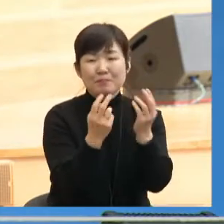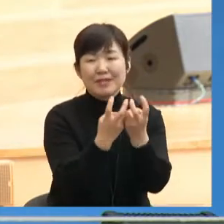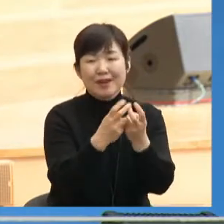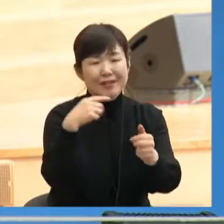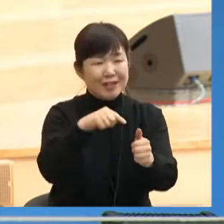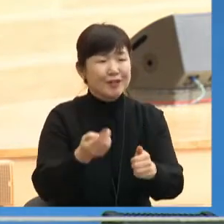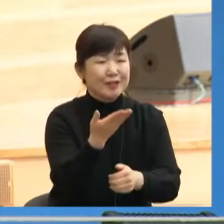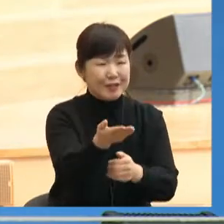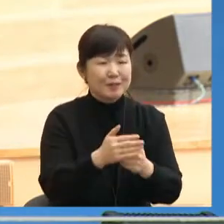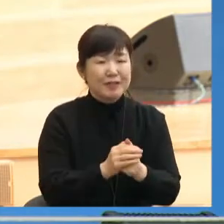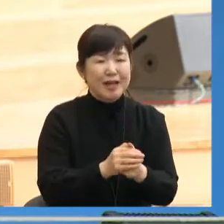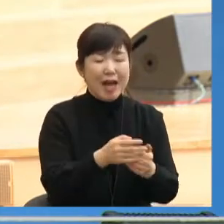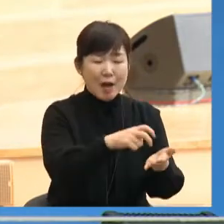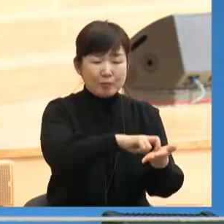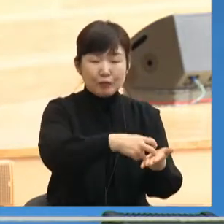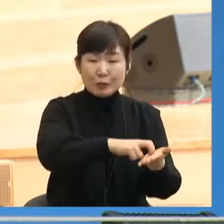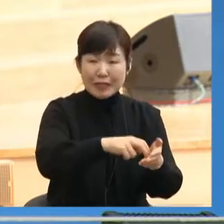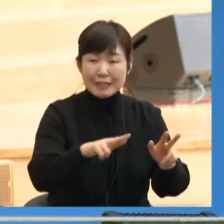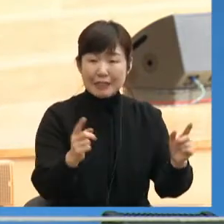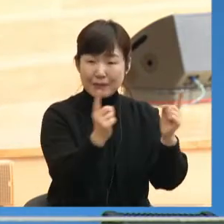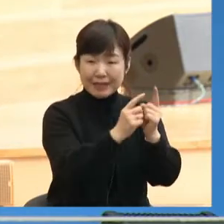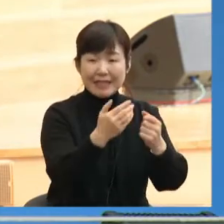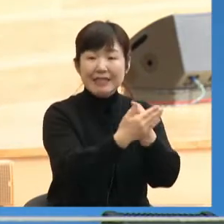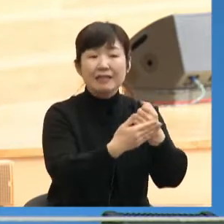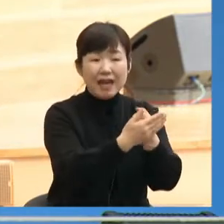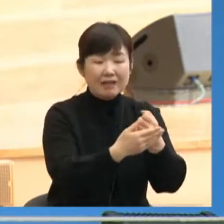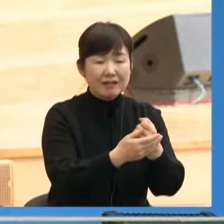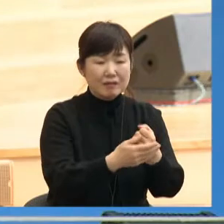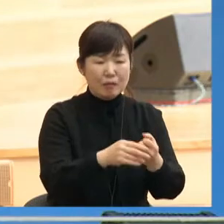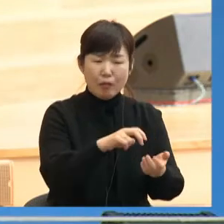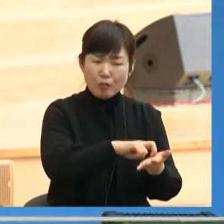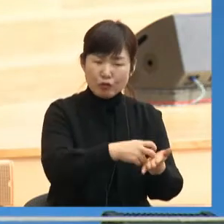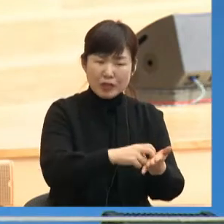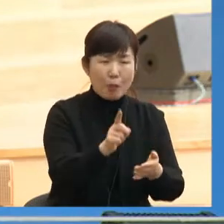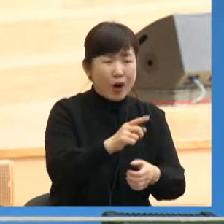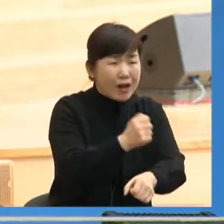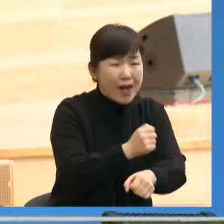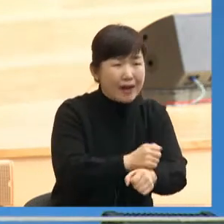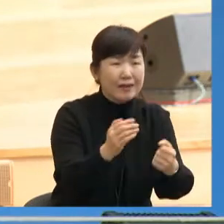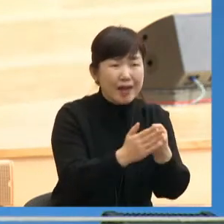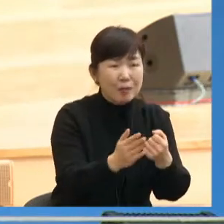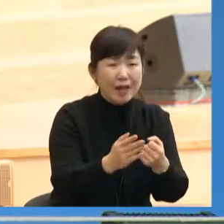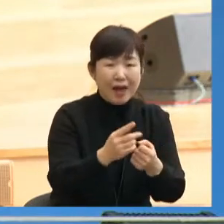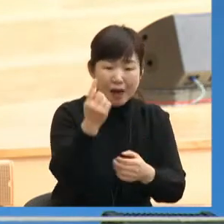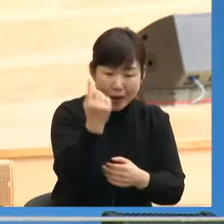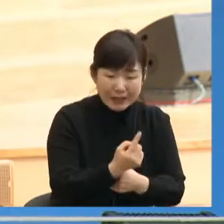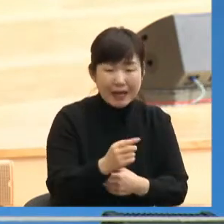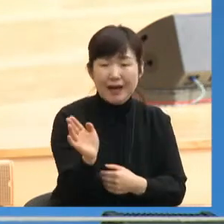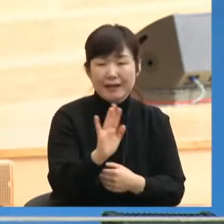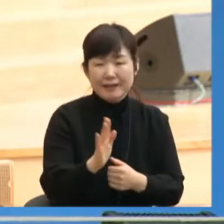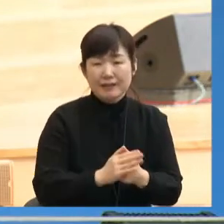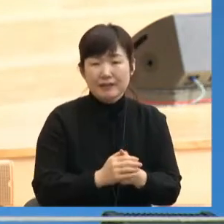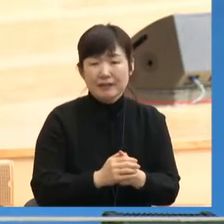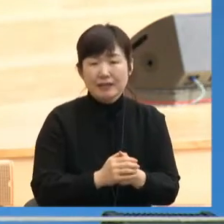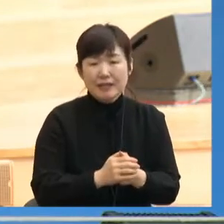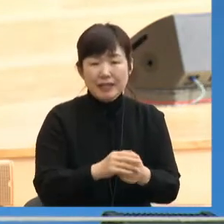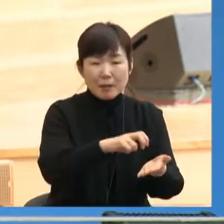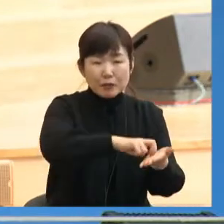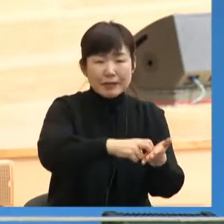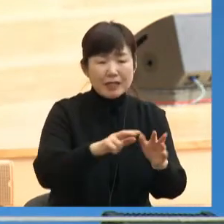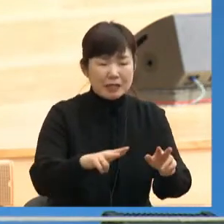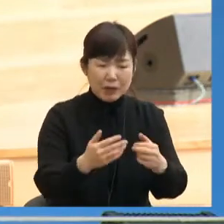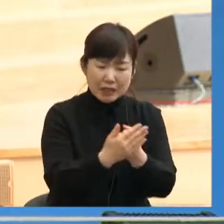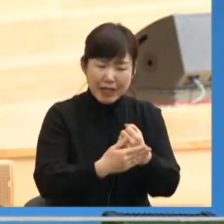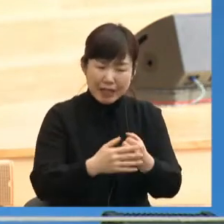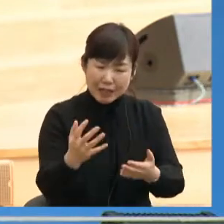무비보셋이 이런 은혜가 임한 것은 그가 한 것이 있는 무언가를 했기 때문에 임한 게 아닙니다. 그가 이런 은혜를 누릴 자격이